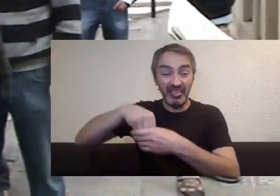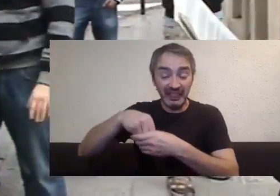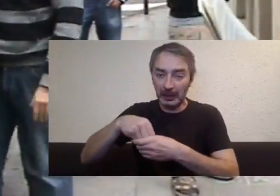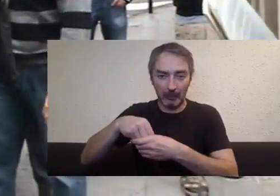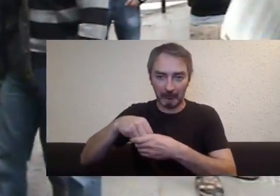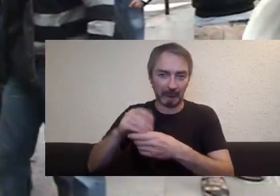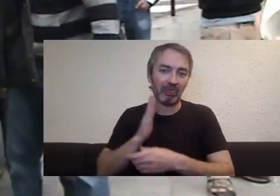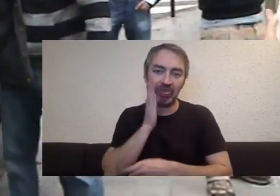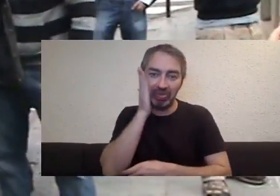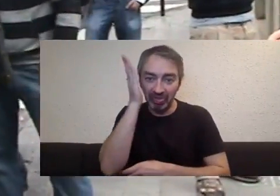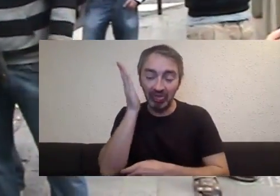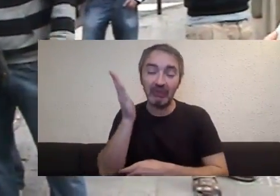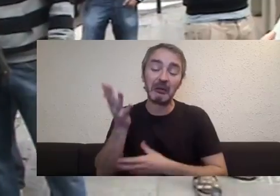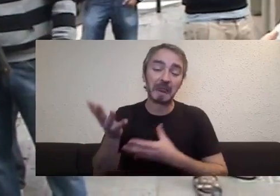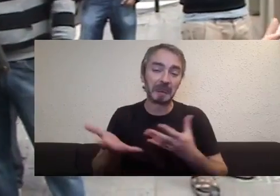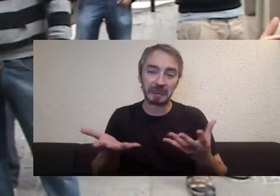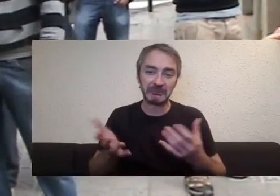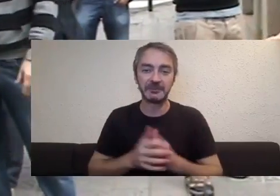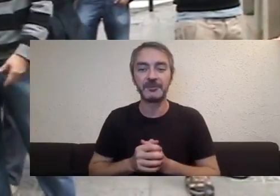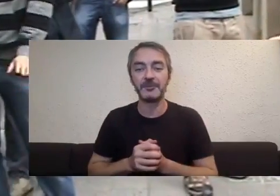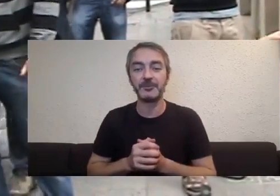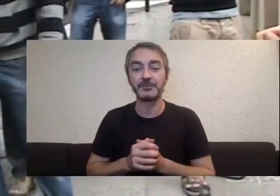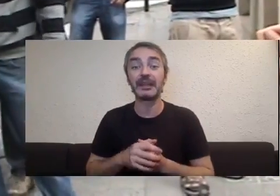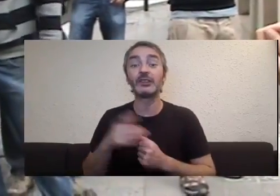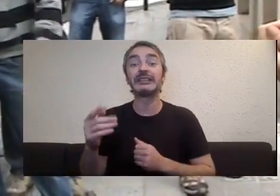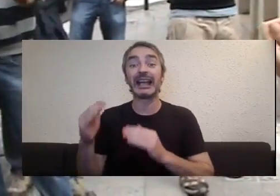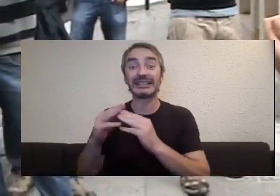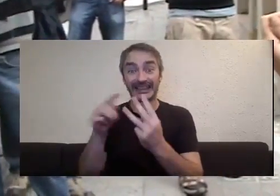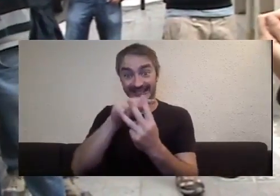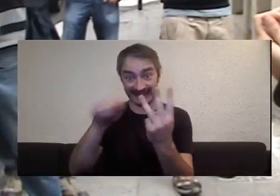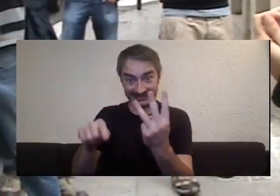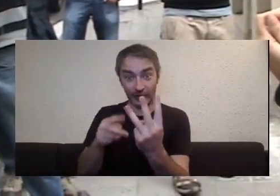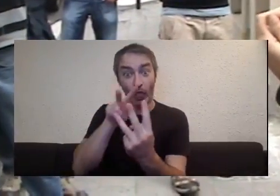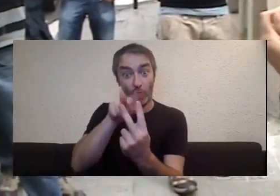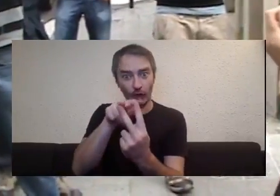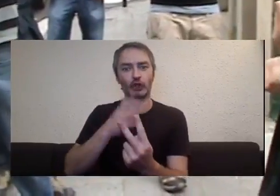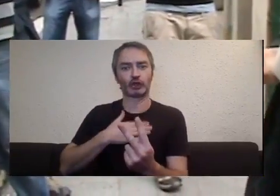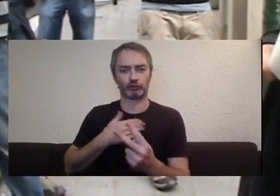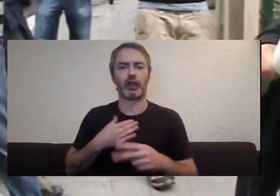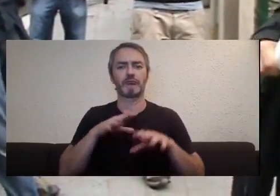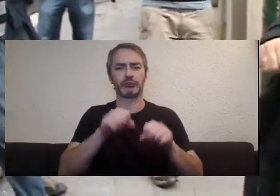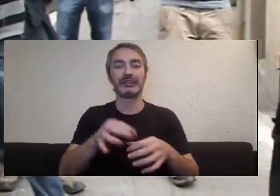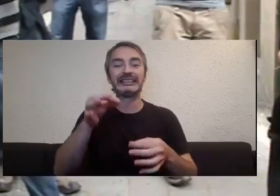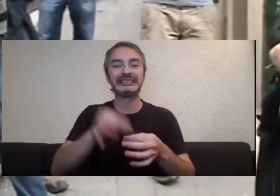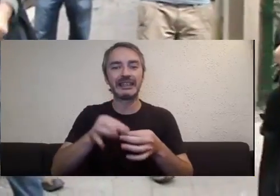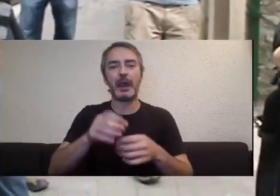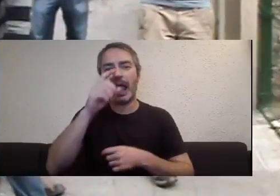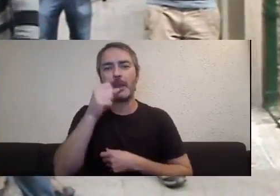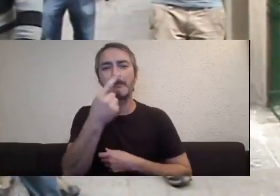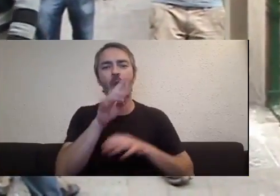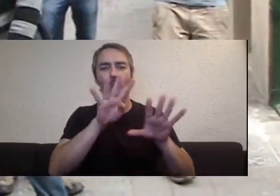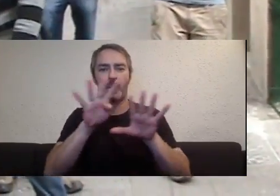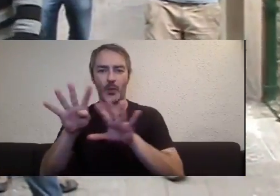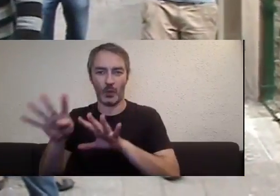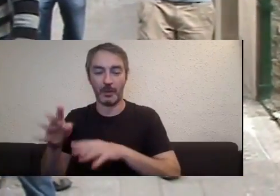res, estava també deshabitada, però no hi entrava. Llavors, de les tres cases, hi havia dues on vam entrar nosaltres al